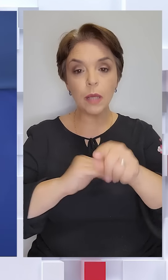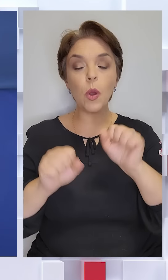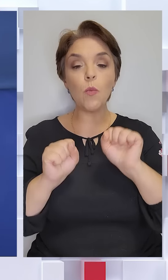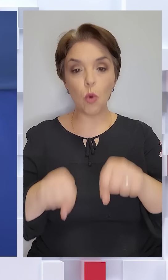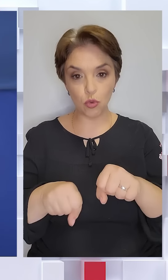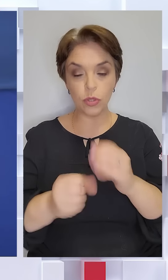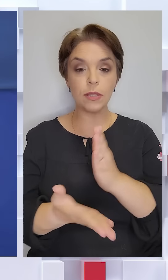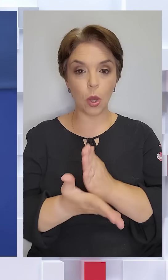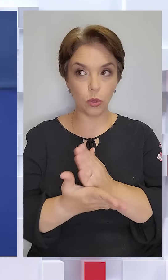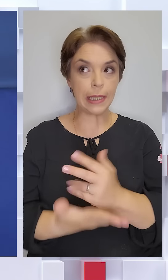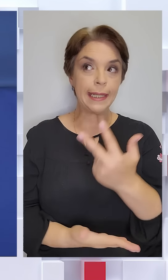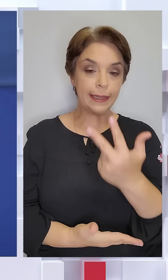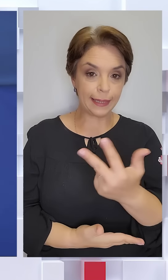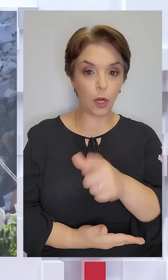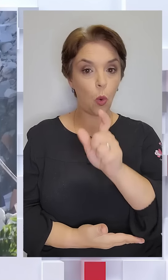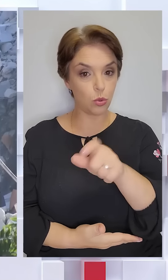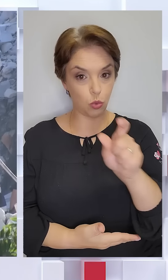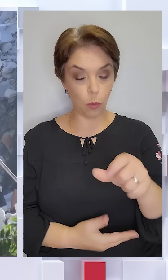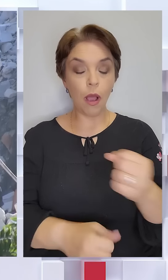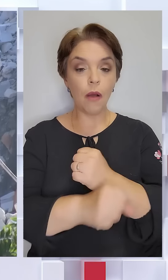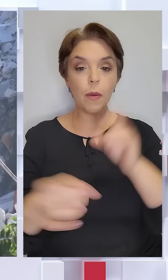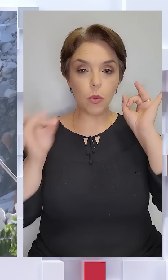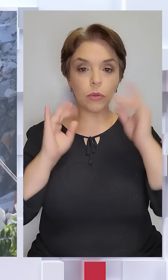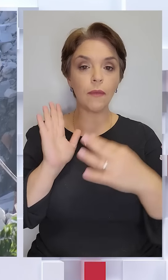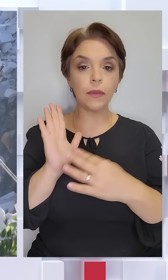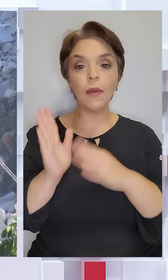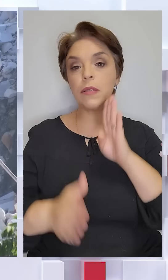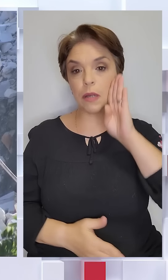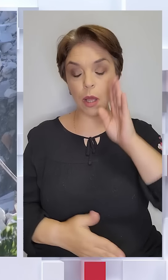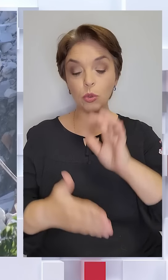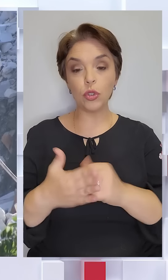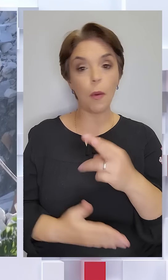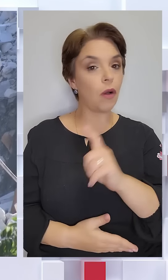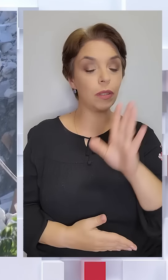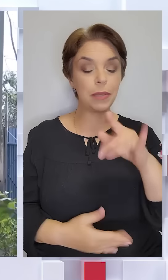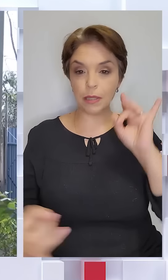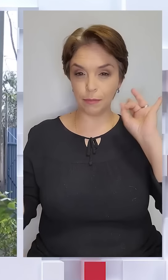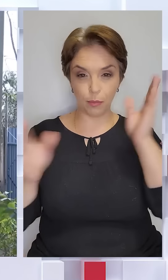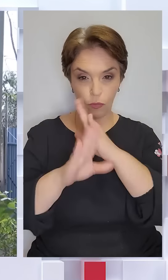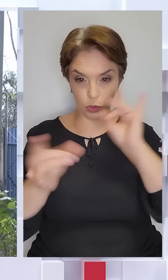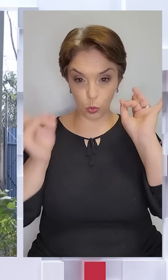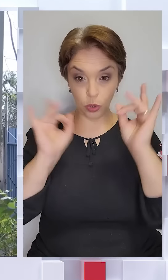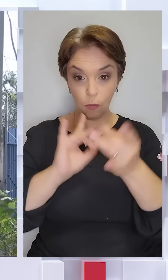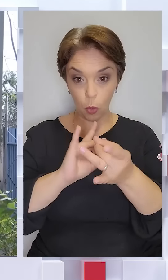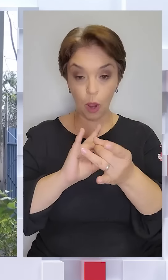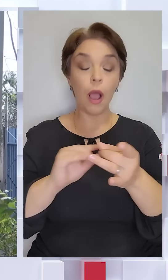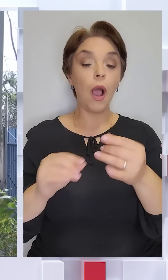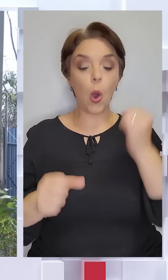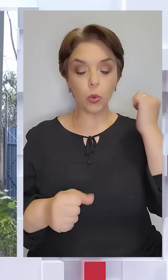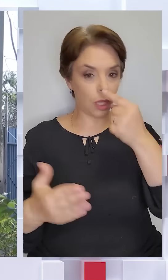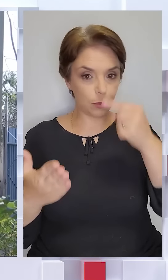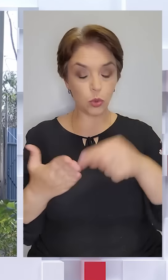знаходиться три особи. Вибух пролунав о 9-й ранку, через пару хвилин після сигналу повітряної тривоги.